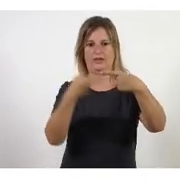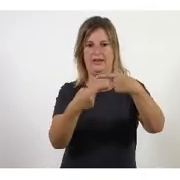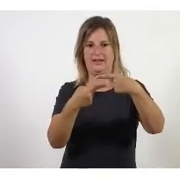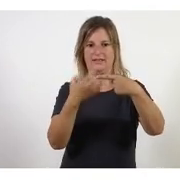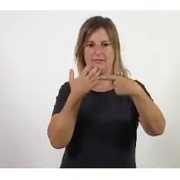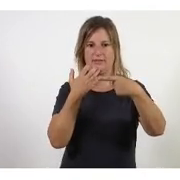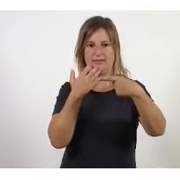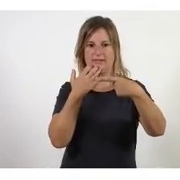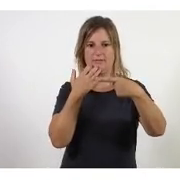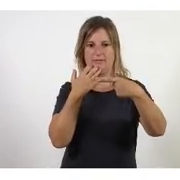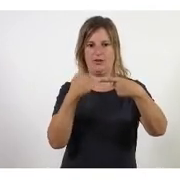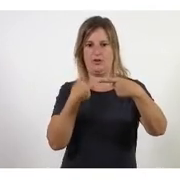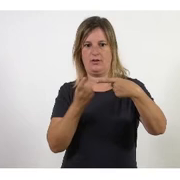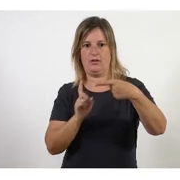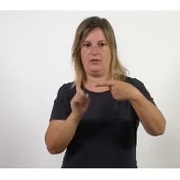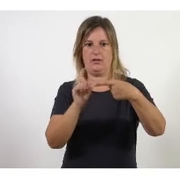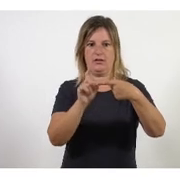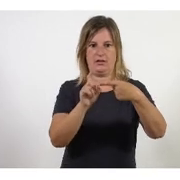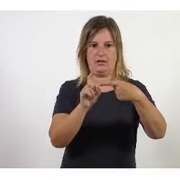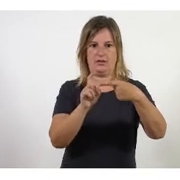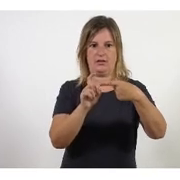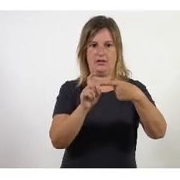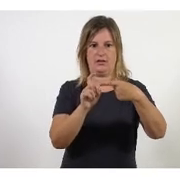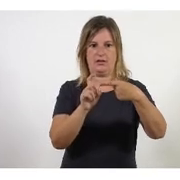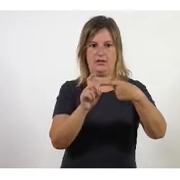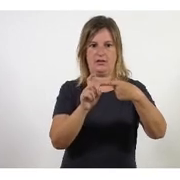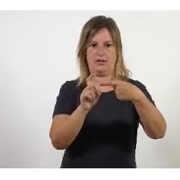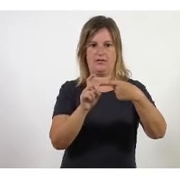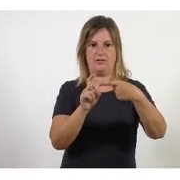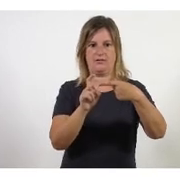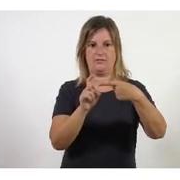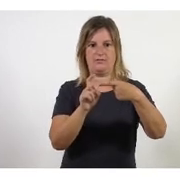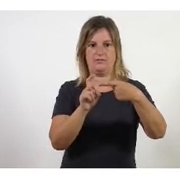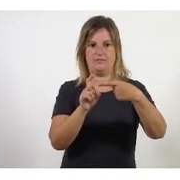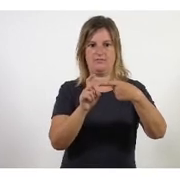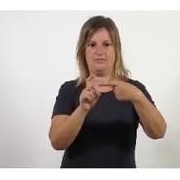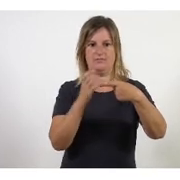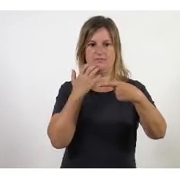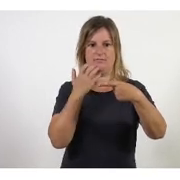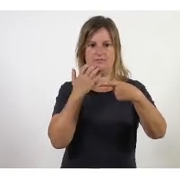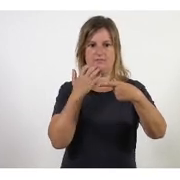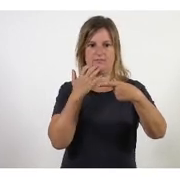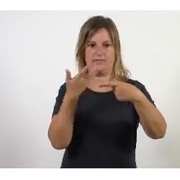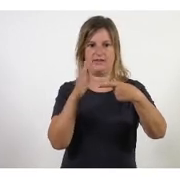haurem de col·locar el cursor per algun A veure per aquí.